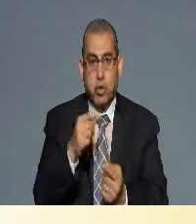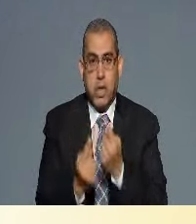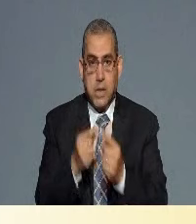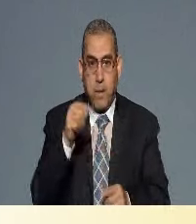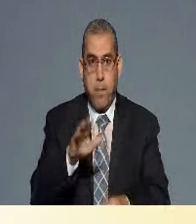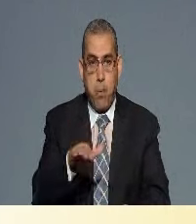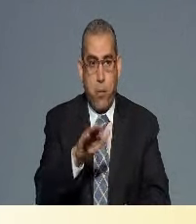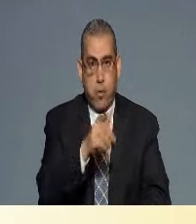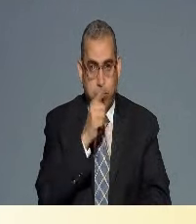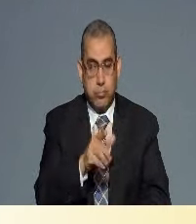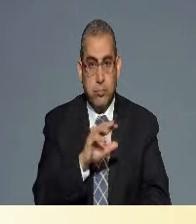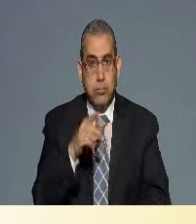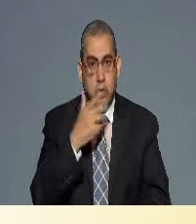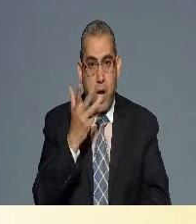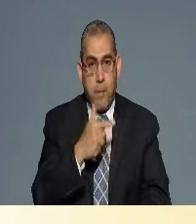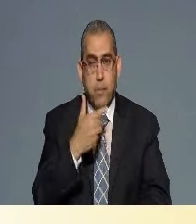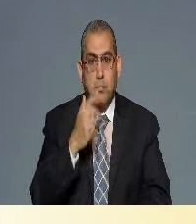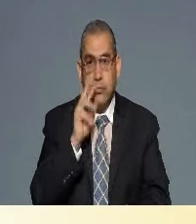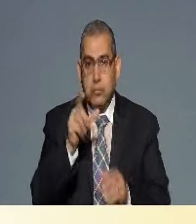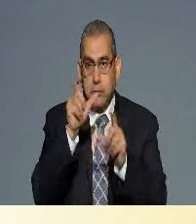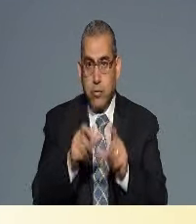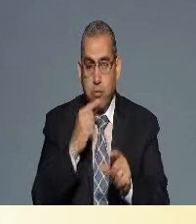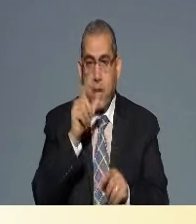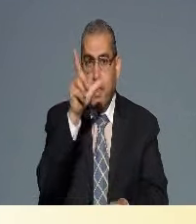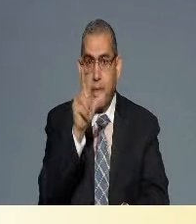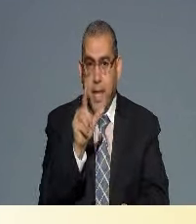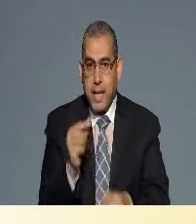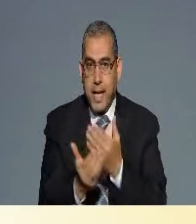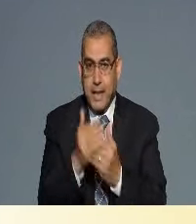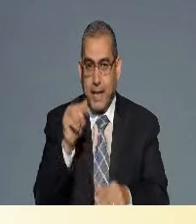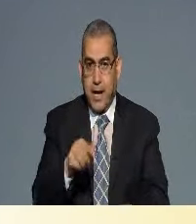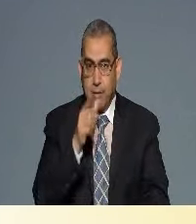احنا بنتكلم في البكورة هي الدلتا الجديدة